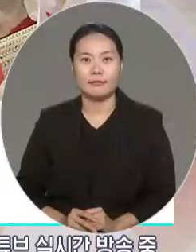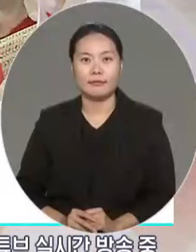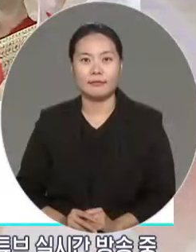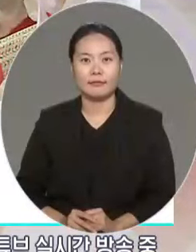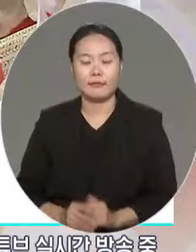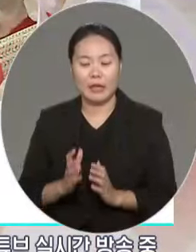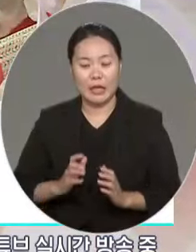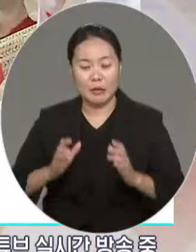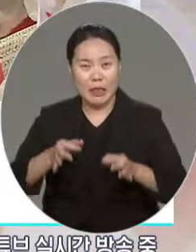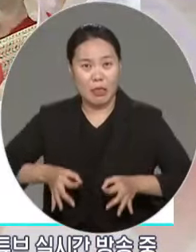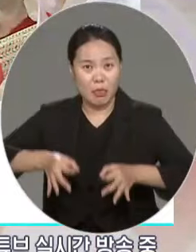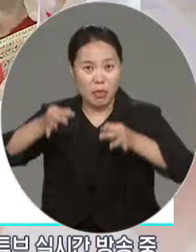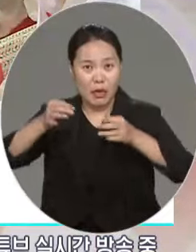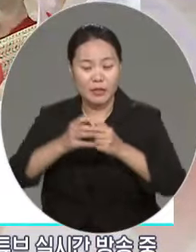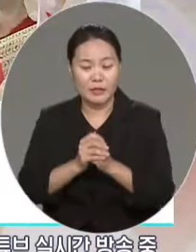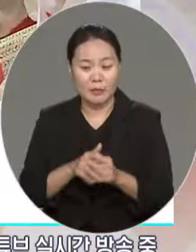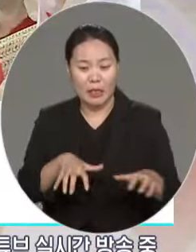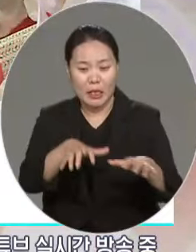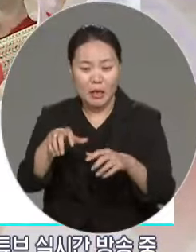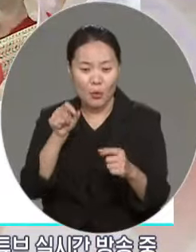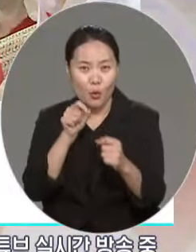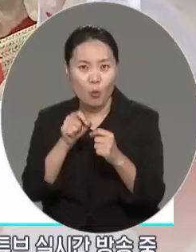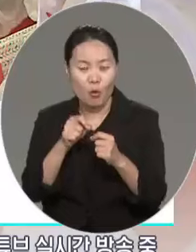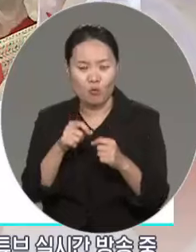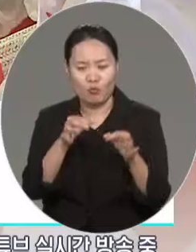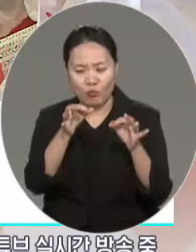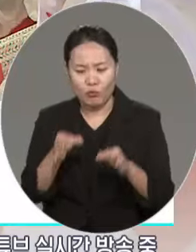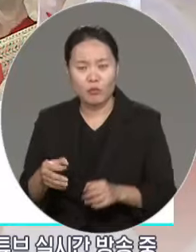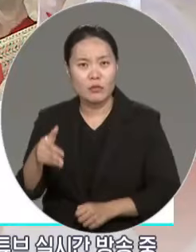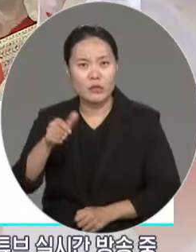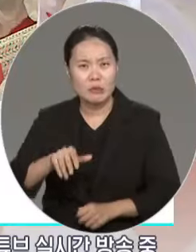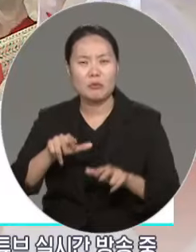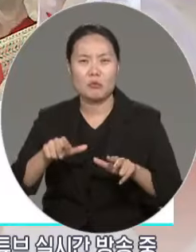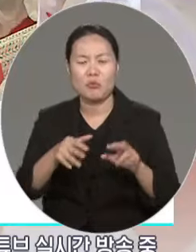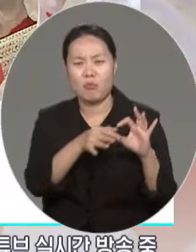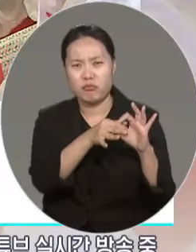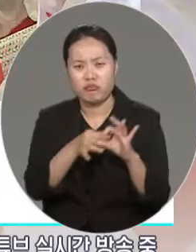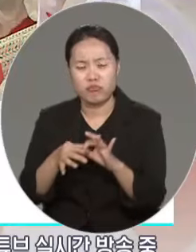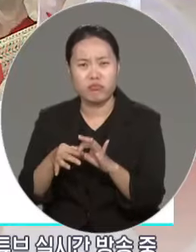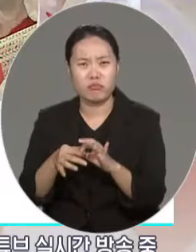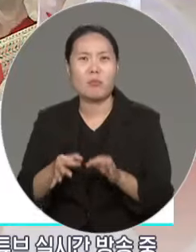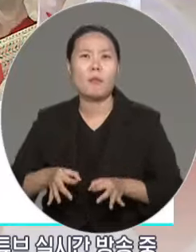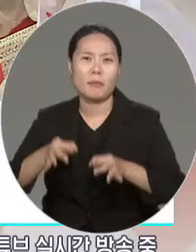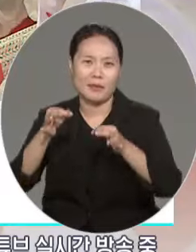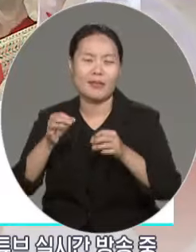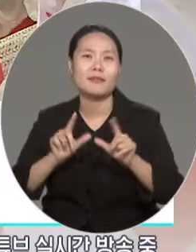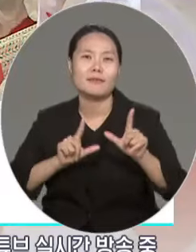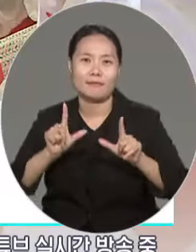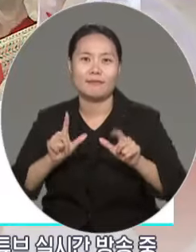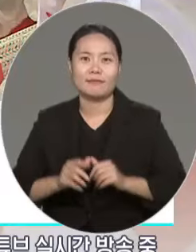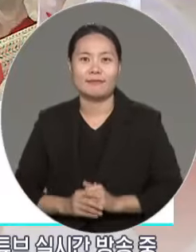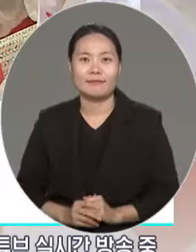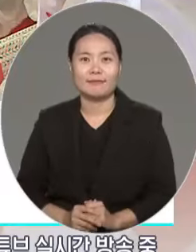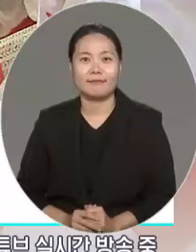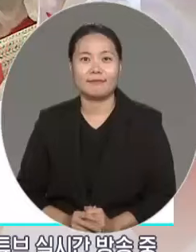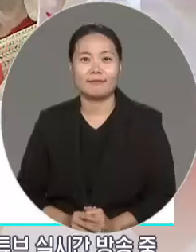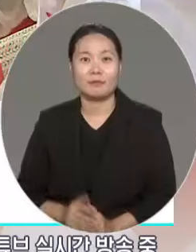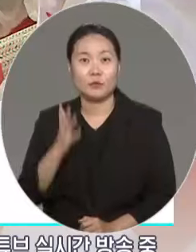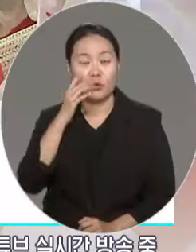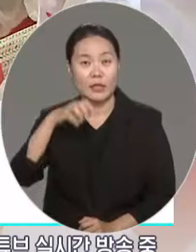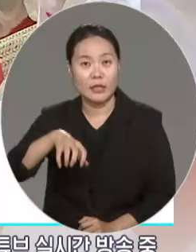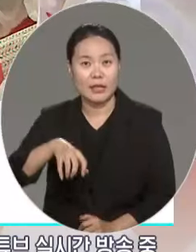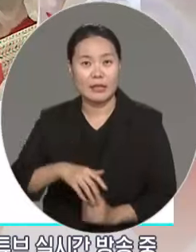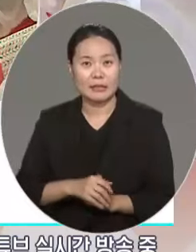폭등했던 배춧값이 김장철을 코앞에 두고 안정됐다지만 여전히 평년보다 비싼 모양새입니다.